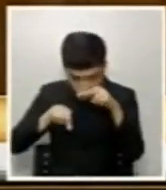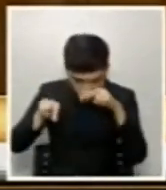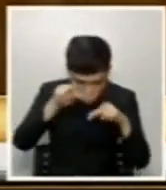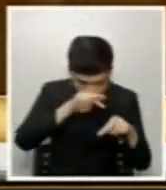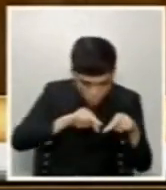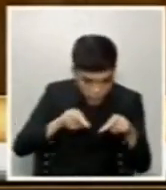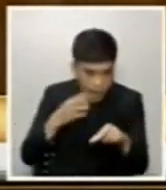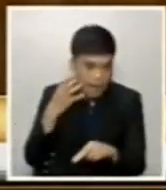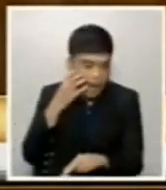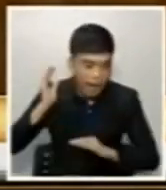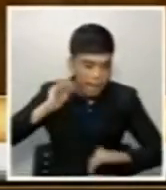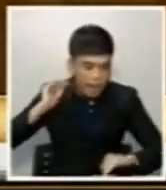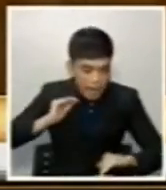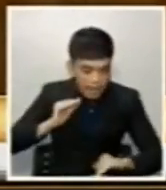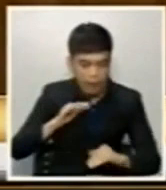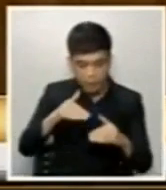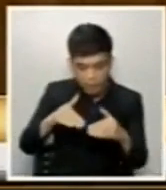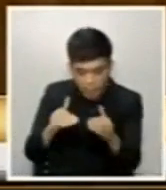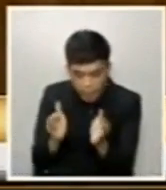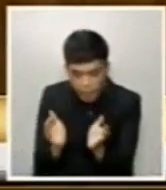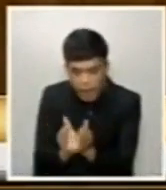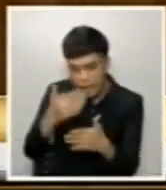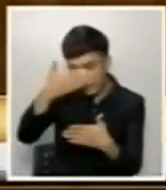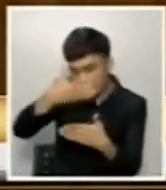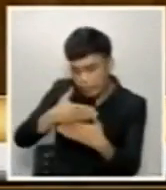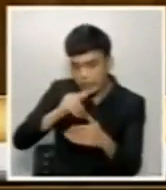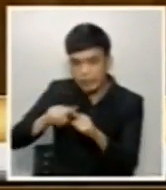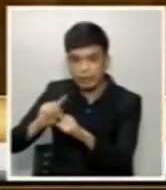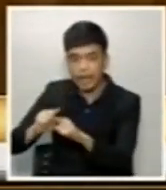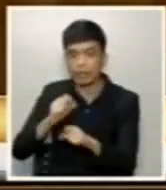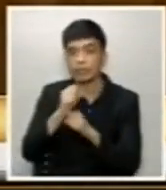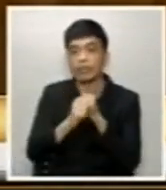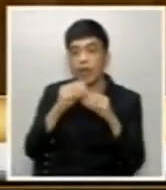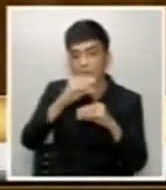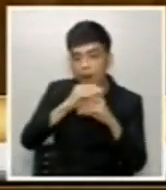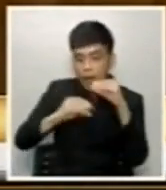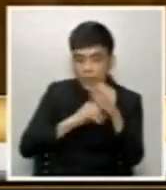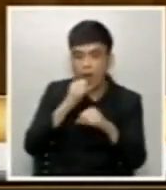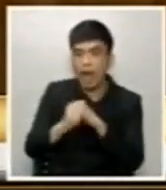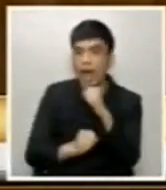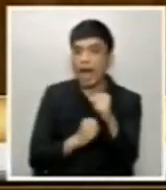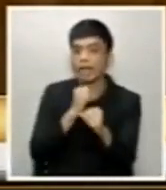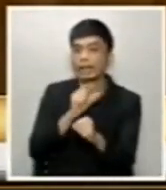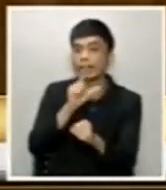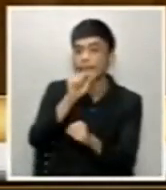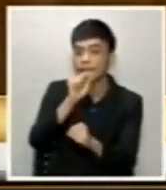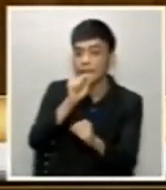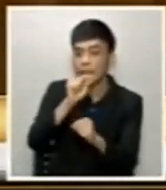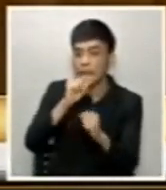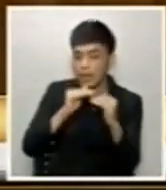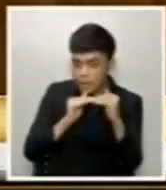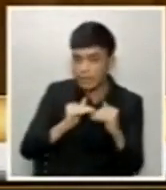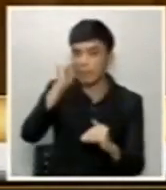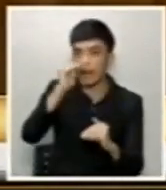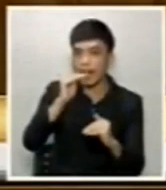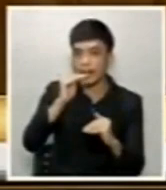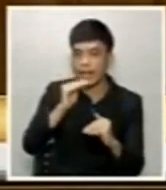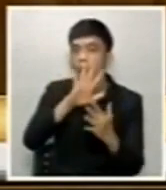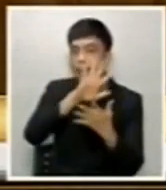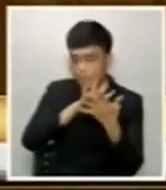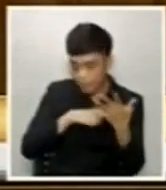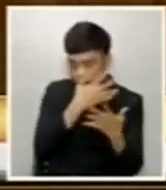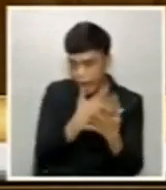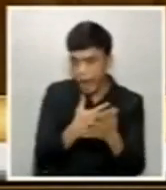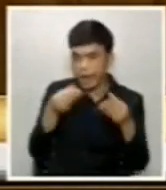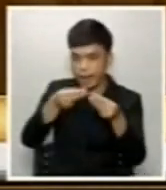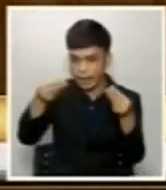างหรือเขื่อนก็แล้วแต่ที่มีอายุการก่อสร้างตั้งแต่20ปีขึ้นไปนะครับจะทำรายงานขึ้นมาแล้วก็ทำแผนบูรณาการใน